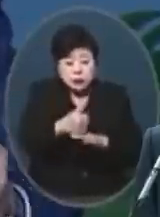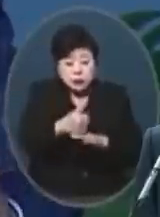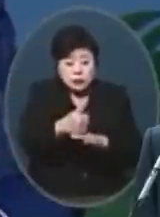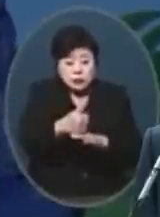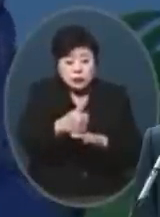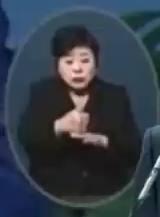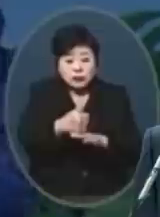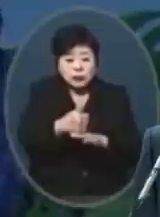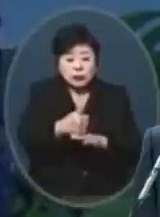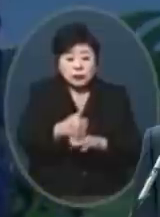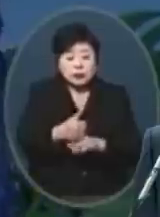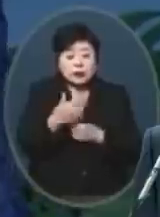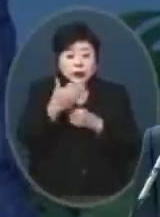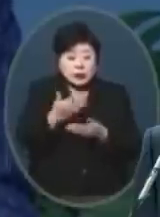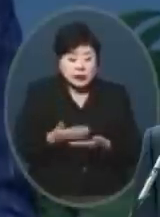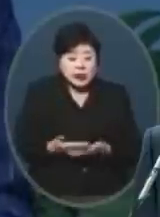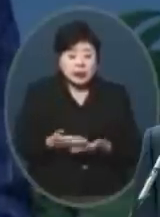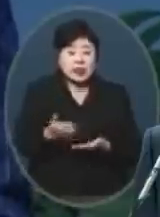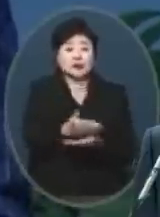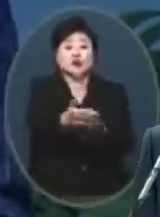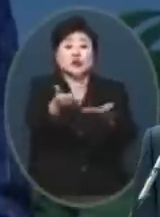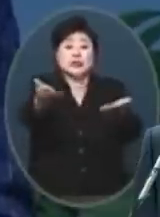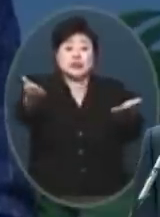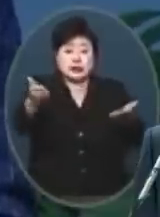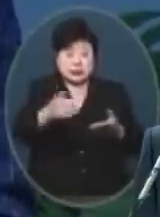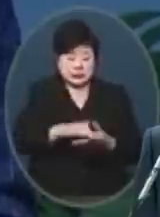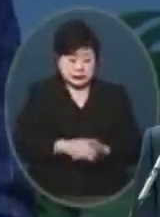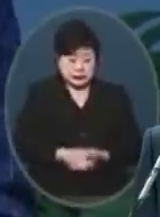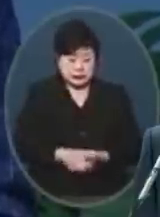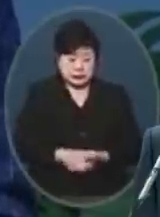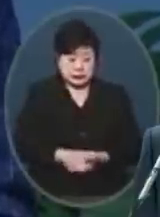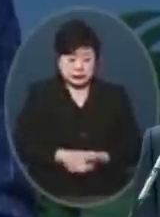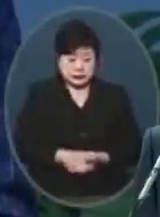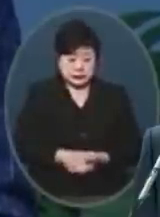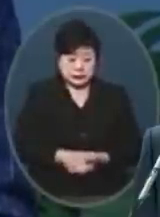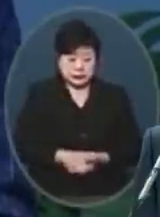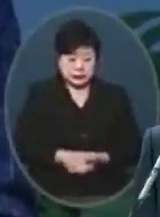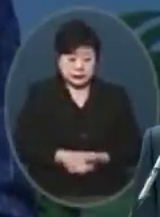받은 은혜를 다른 사람에게 나누어 주면 살아야지.